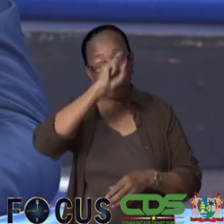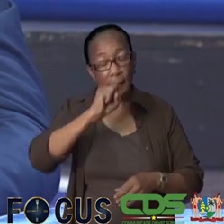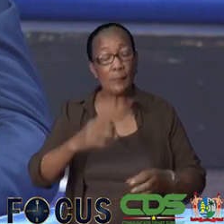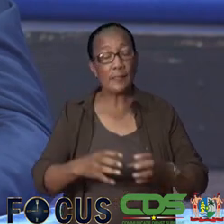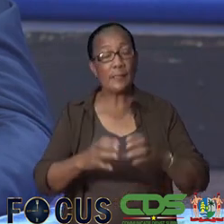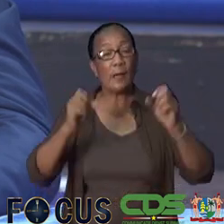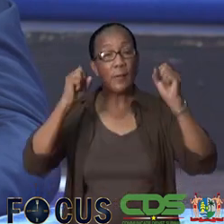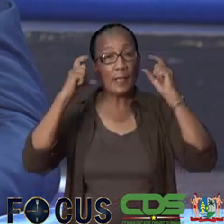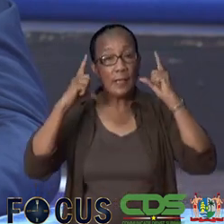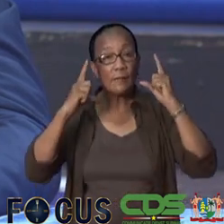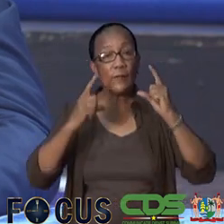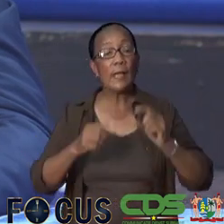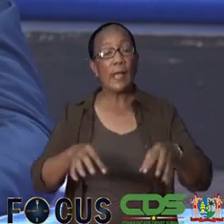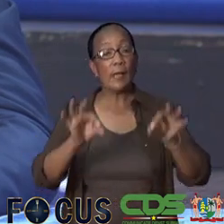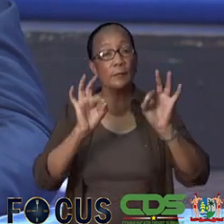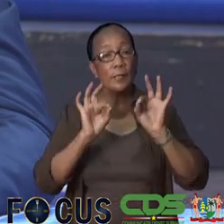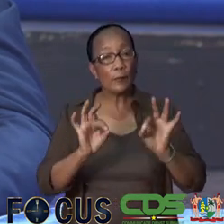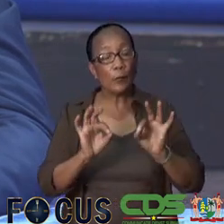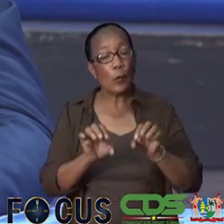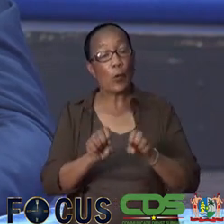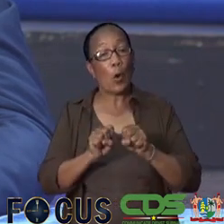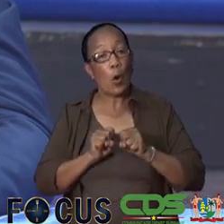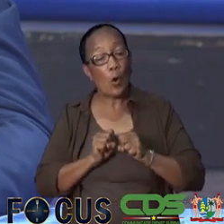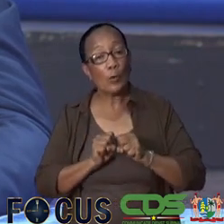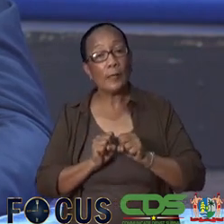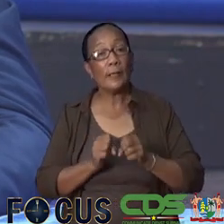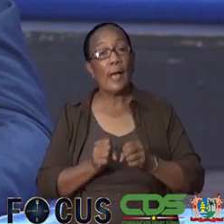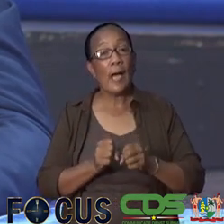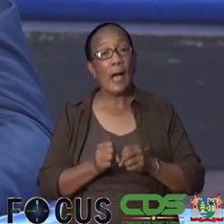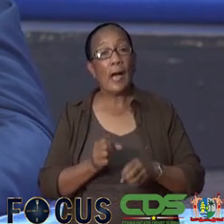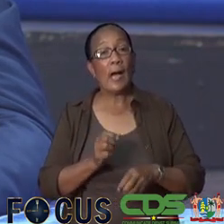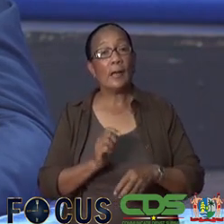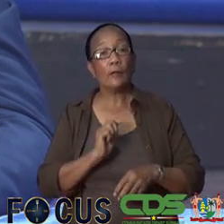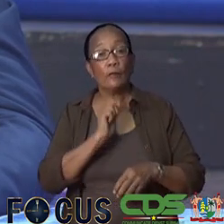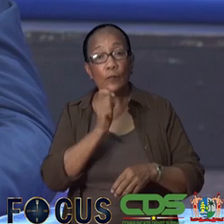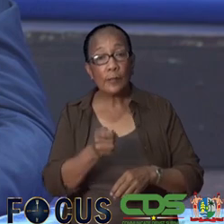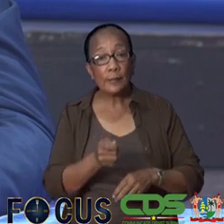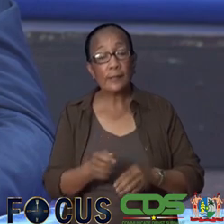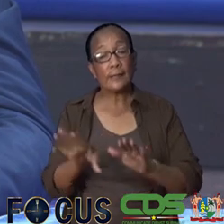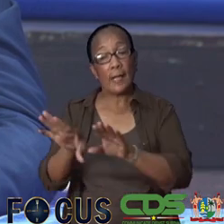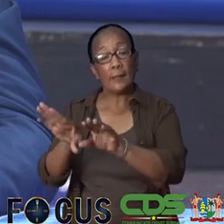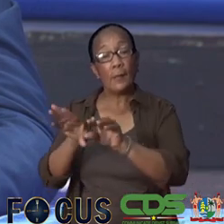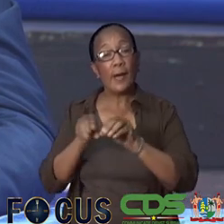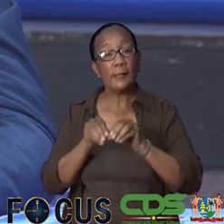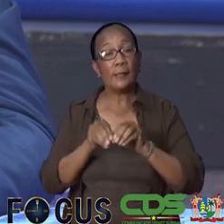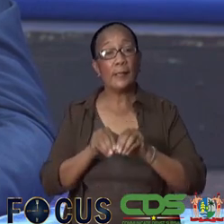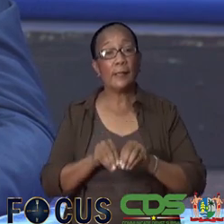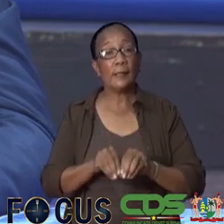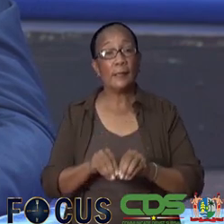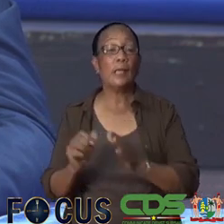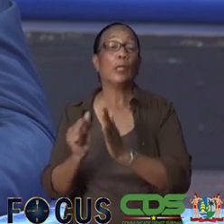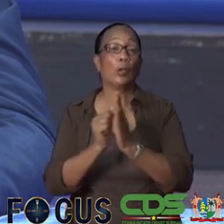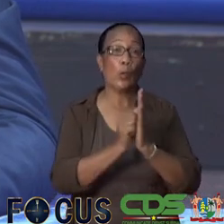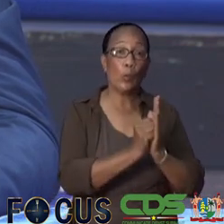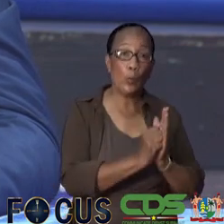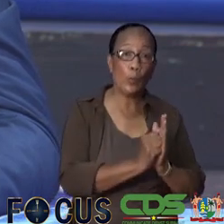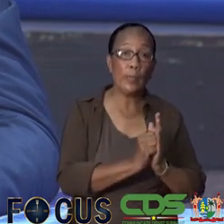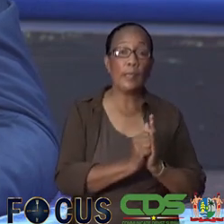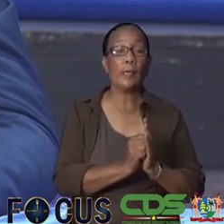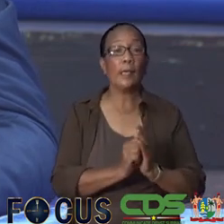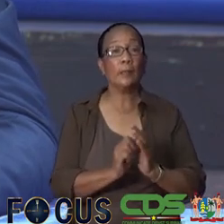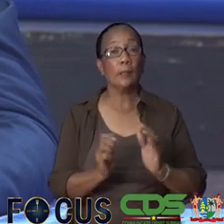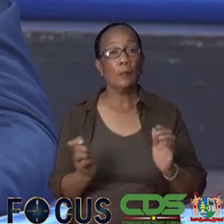heeft zich trouw gehouden aan de voorgestelde maatregelen. De weekend lockdowns, welke